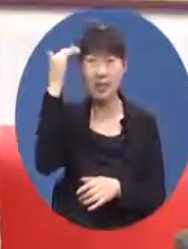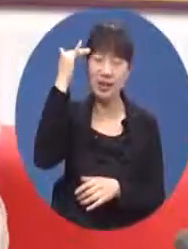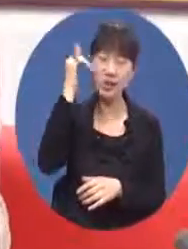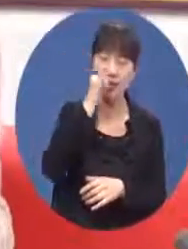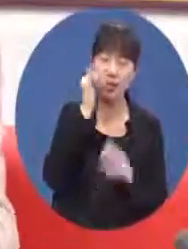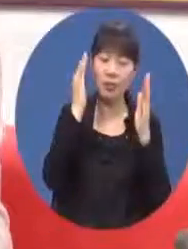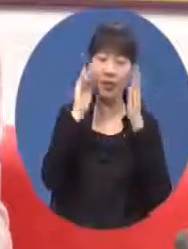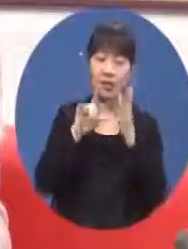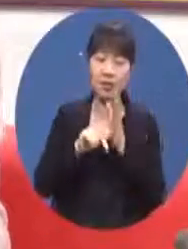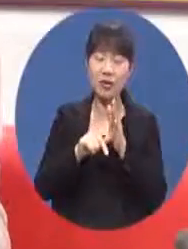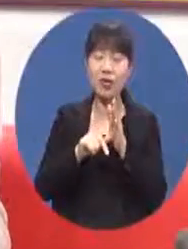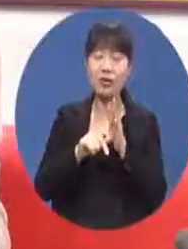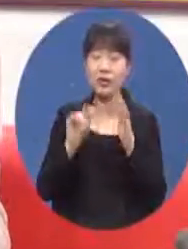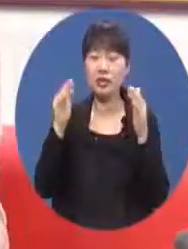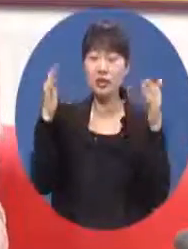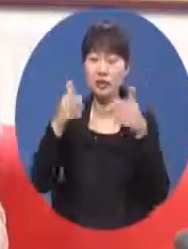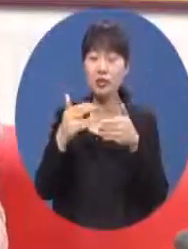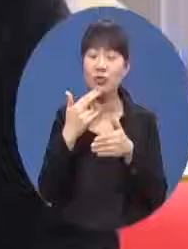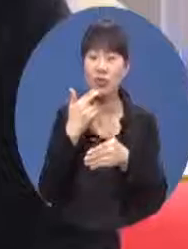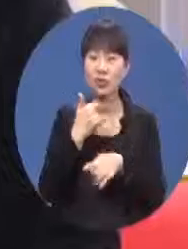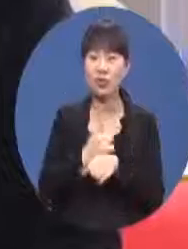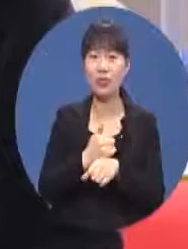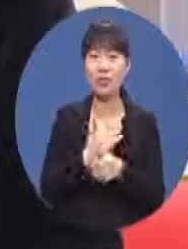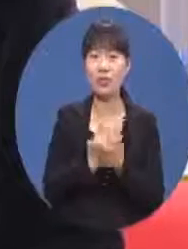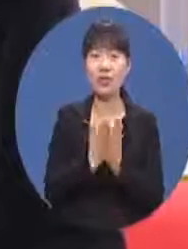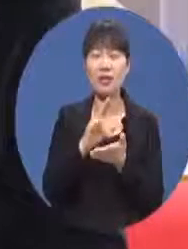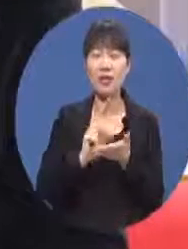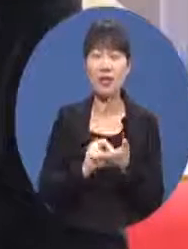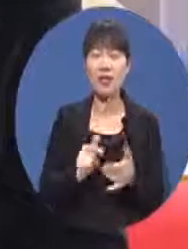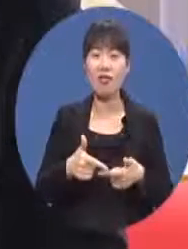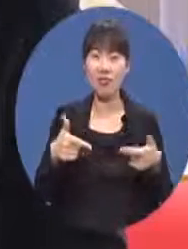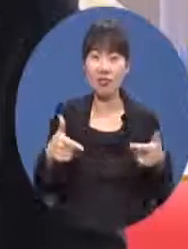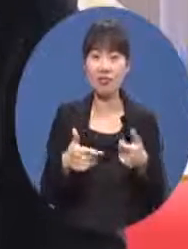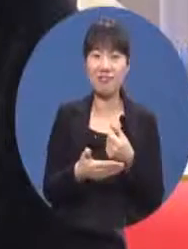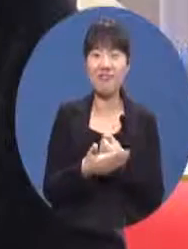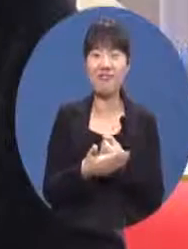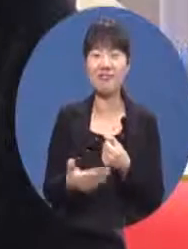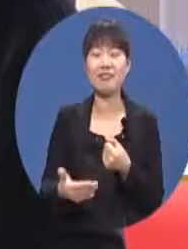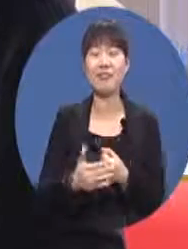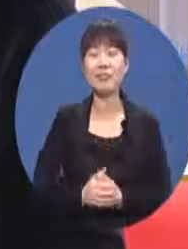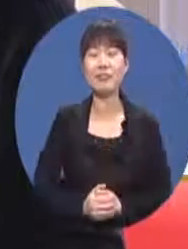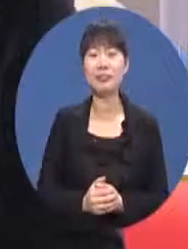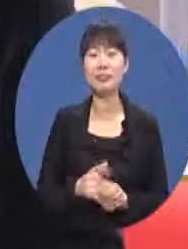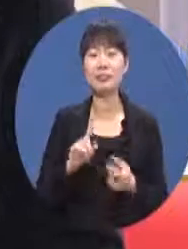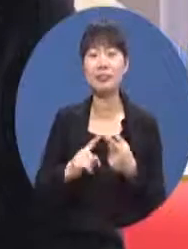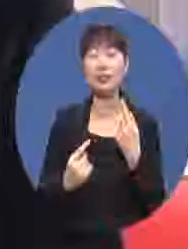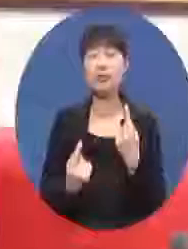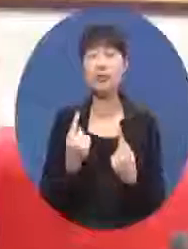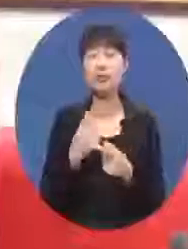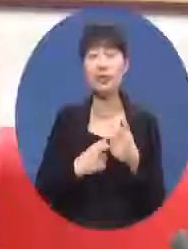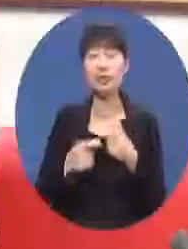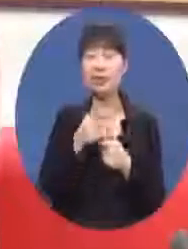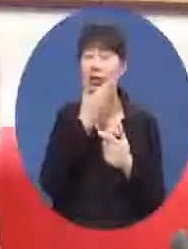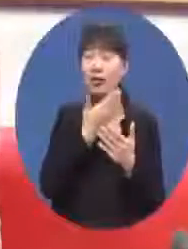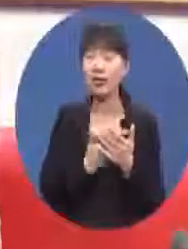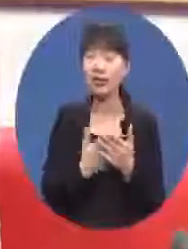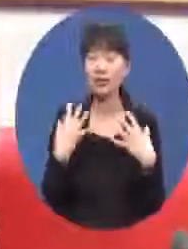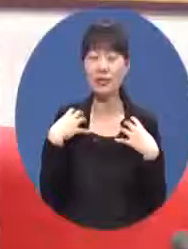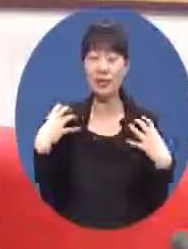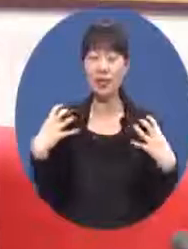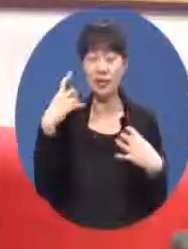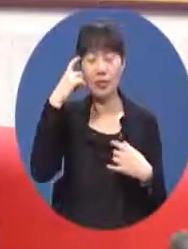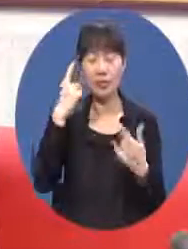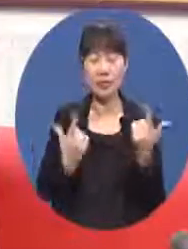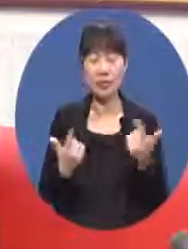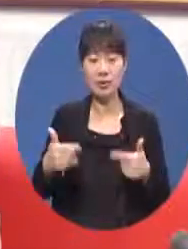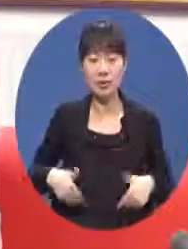것도 집중이 잘 안 되고 뭐 이런 여러 가지 문제가 자꾸 확산될 수 있는데요. 이것보다 사실은 더 중요한 것은 비만을 우리가 왜